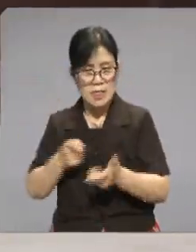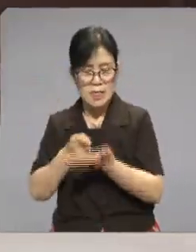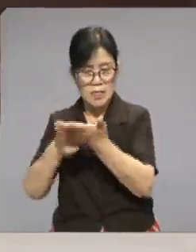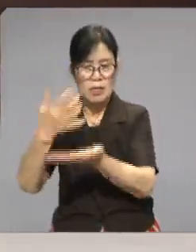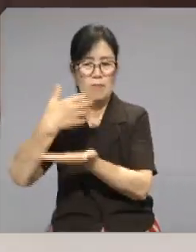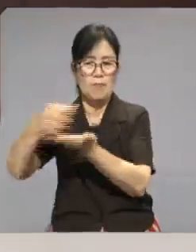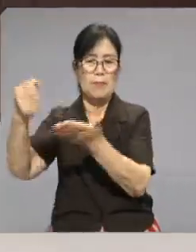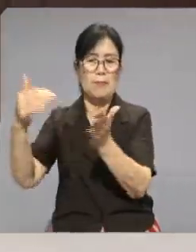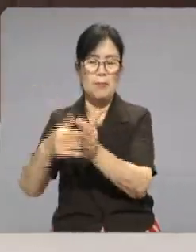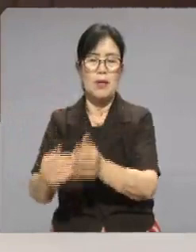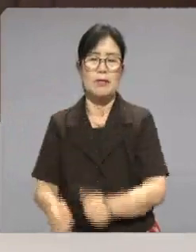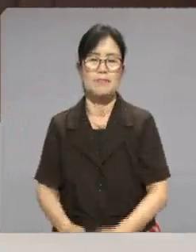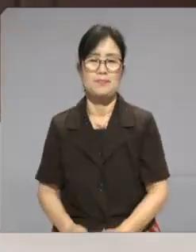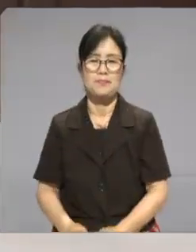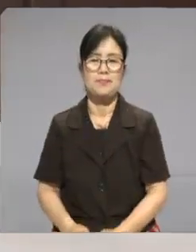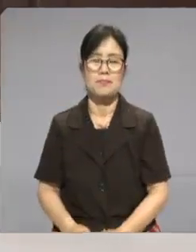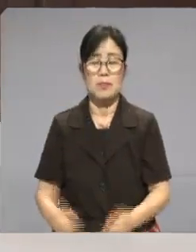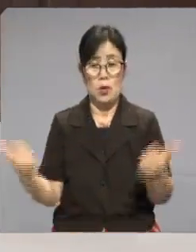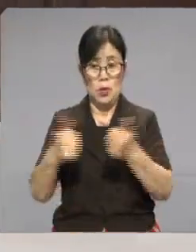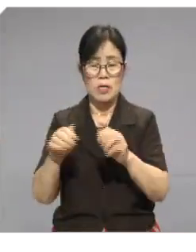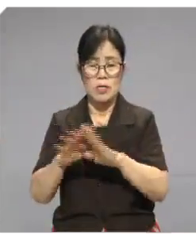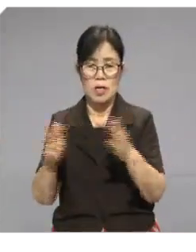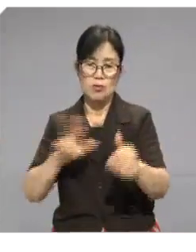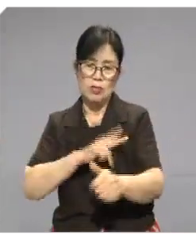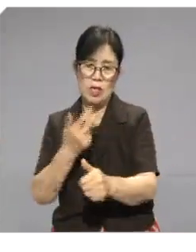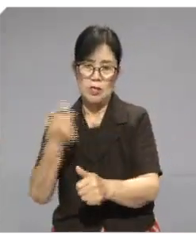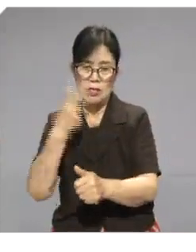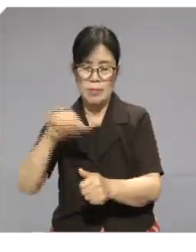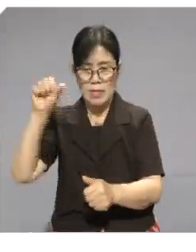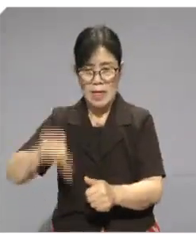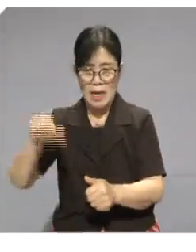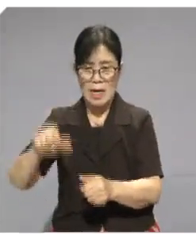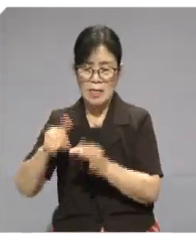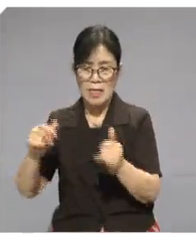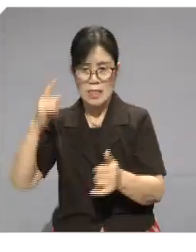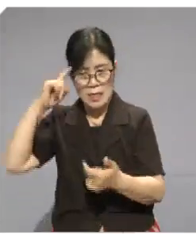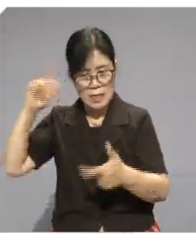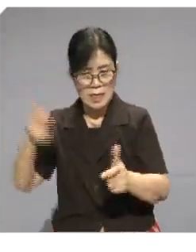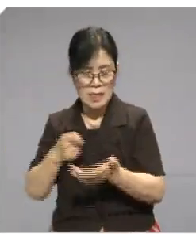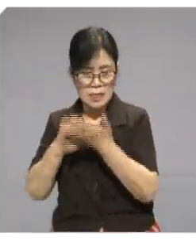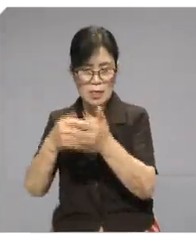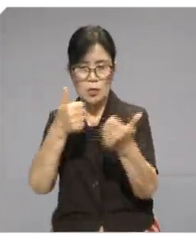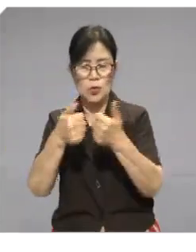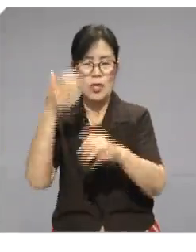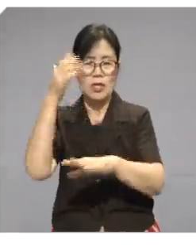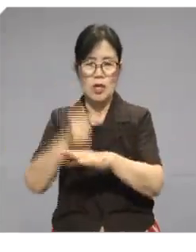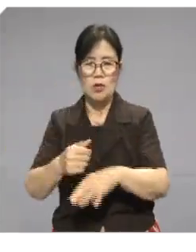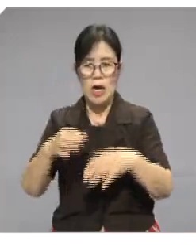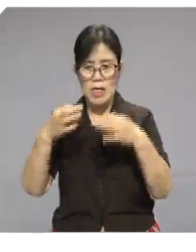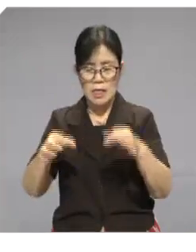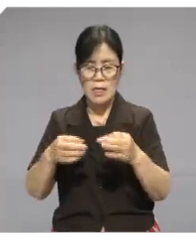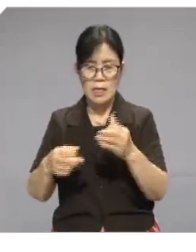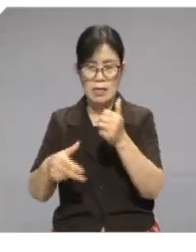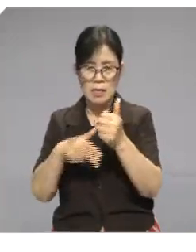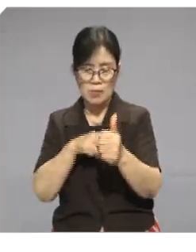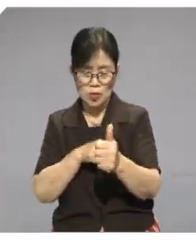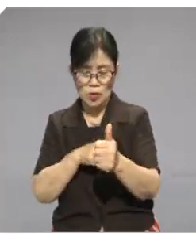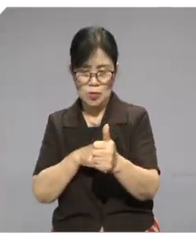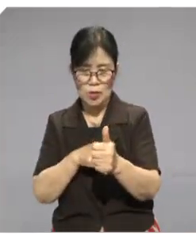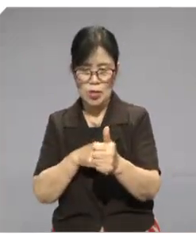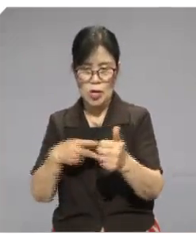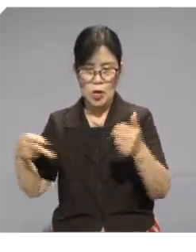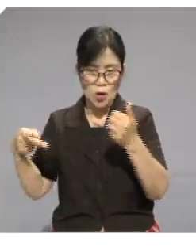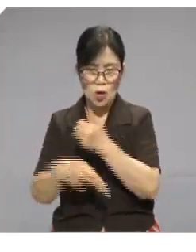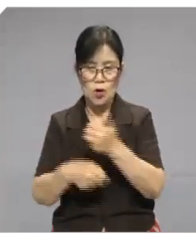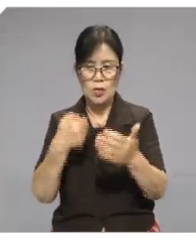수용했습니다. 선관위는 회의를 열고 자격심사 탈락자들의 이의신청을 논의한 결과 김 후보에 대한 컷오프 결정을 취소하기로